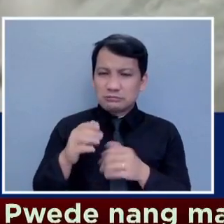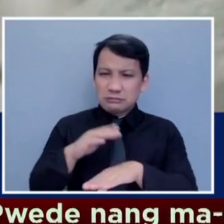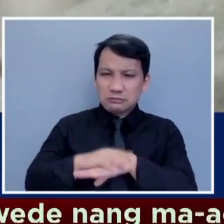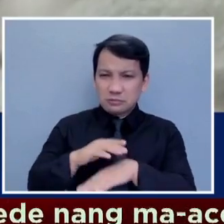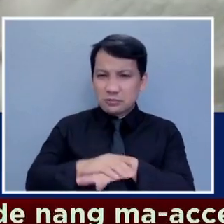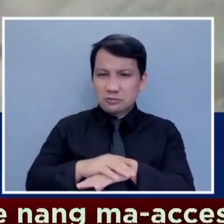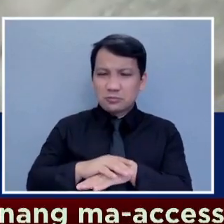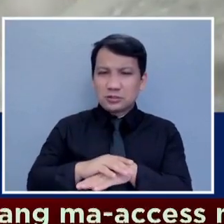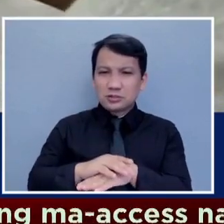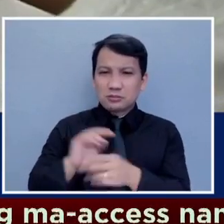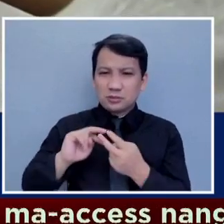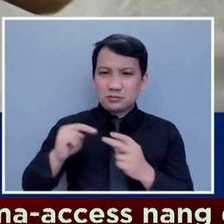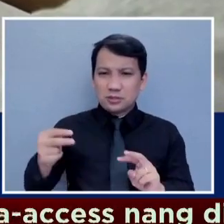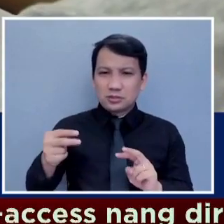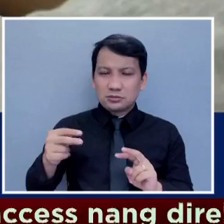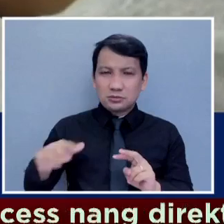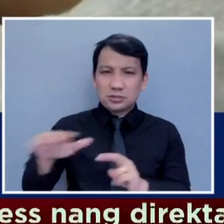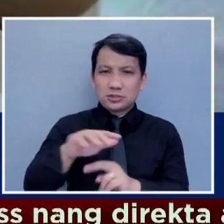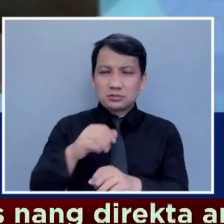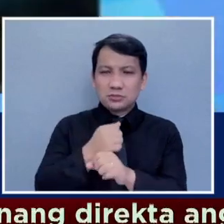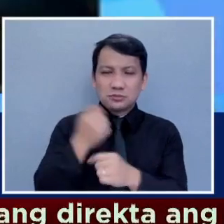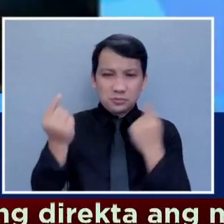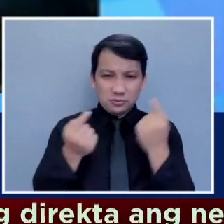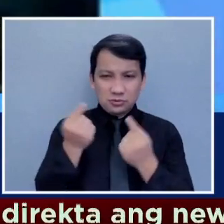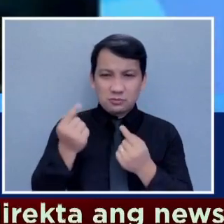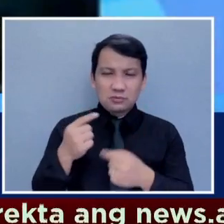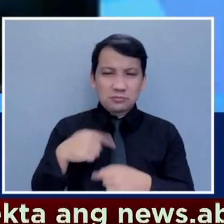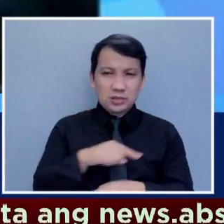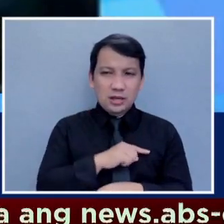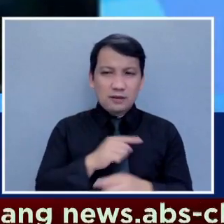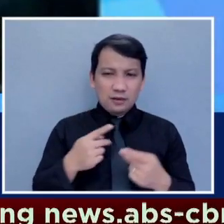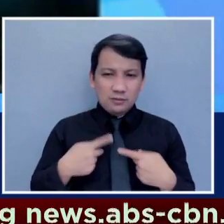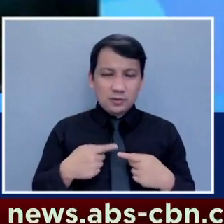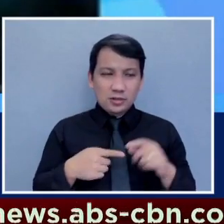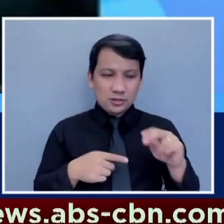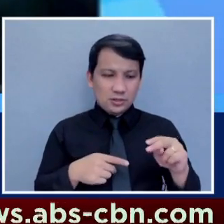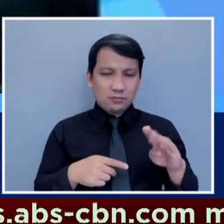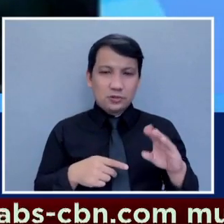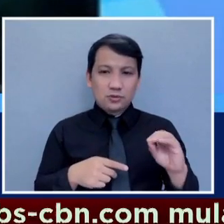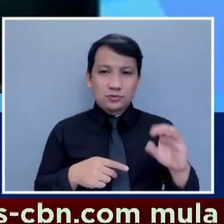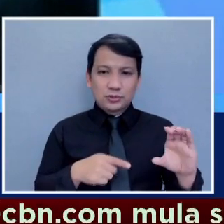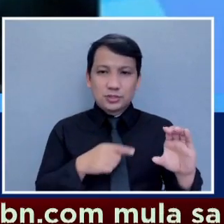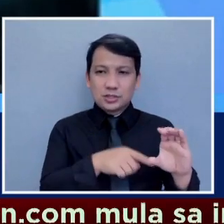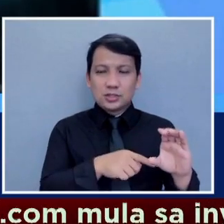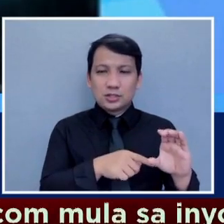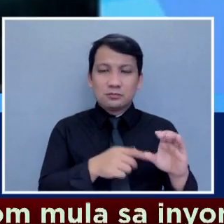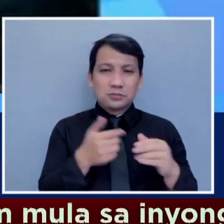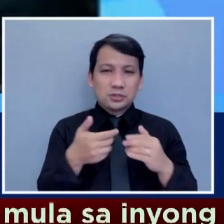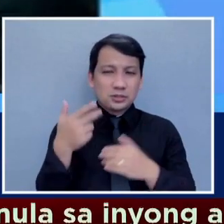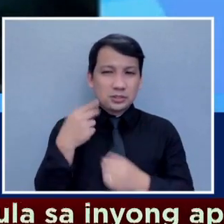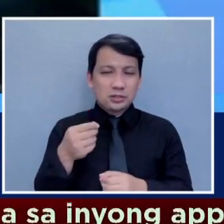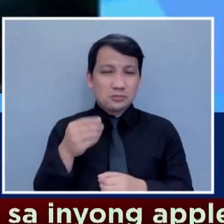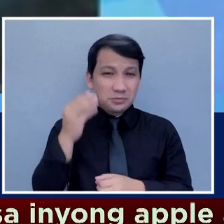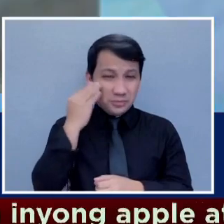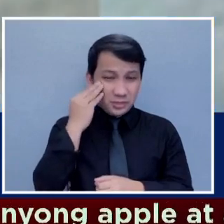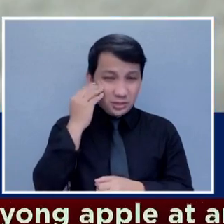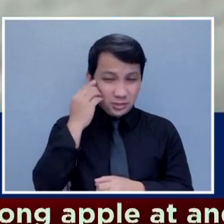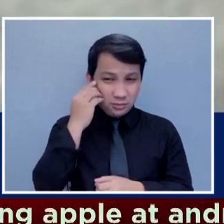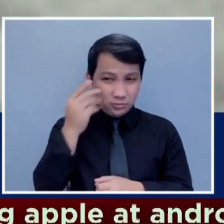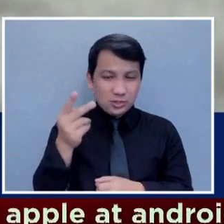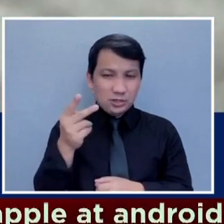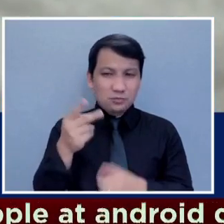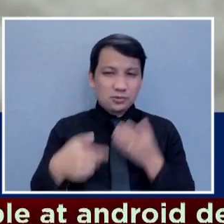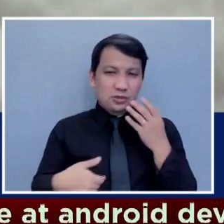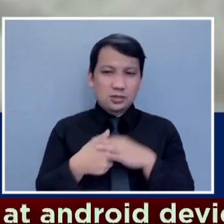mga variants or sub-variants of concern natin. Ayon kay NVOC Chairperson Health Undersecretary Mirna Cabotaje, maglalabas